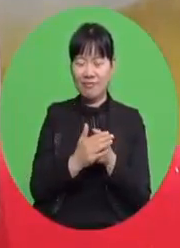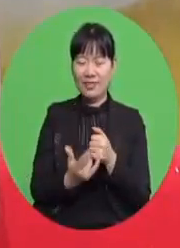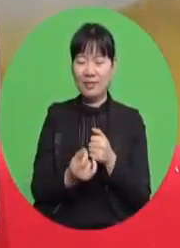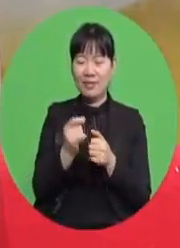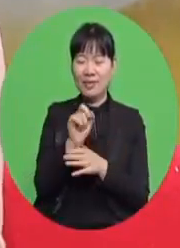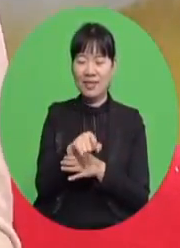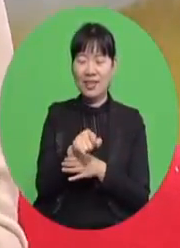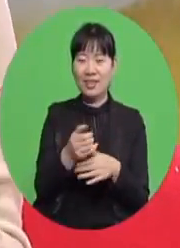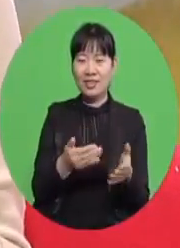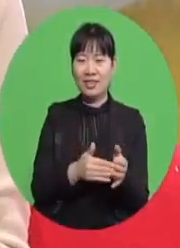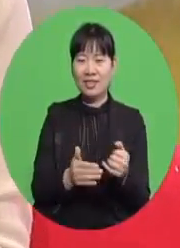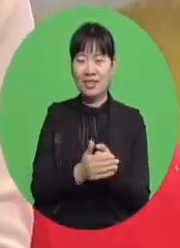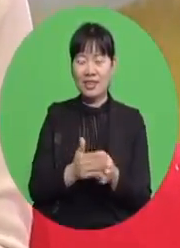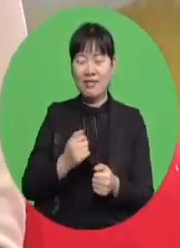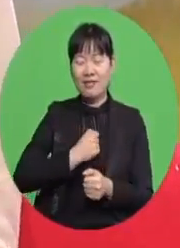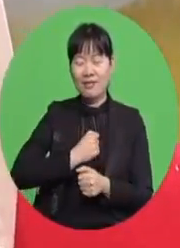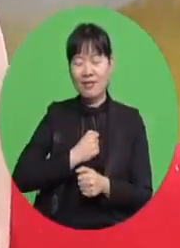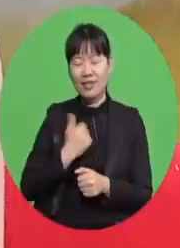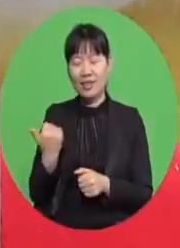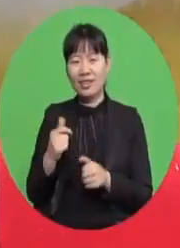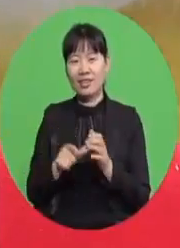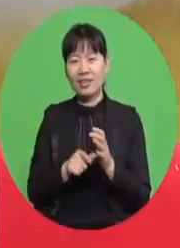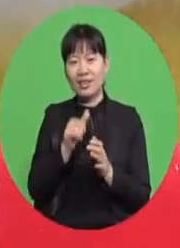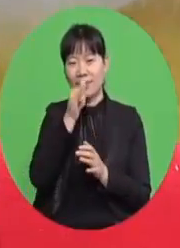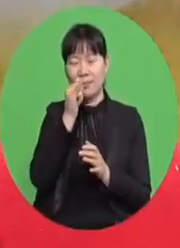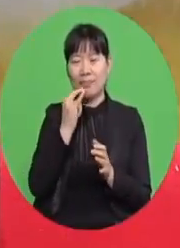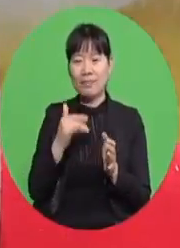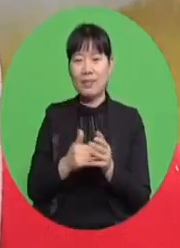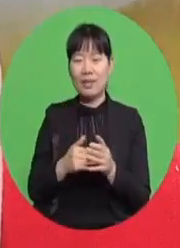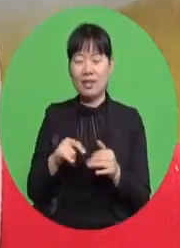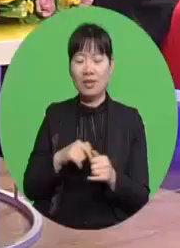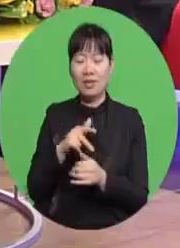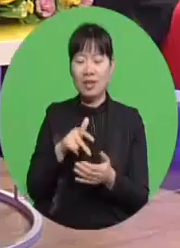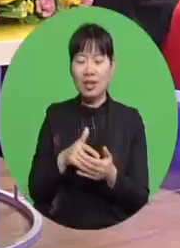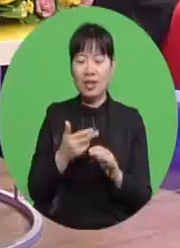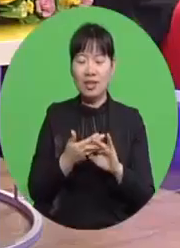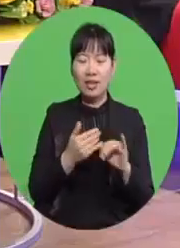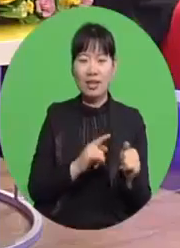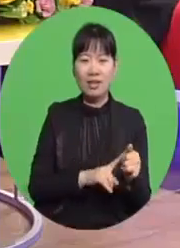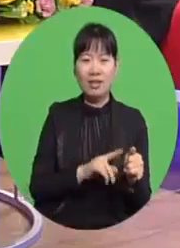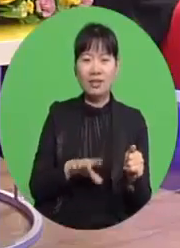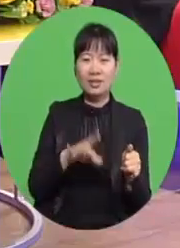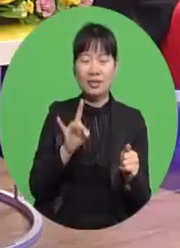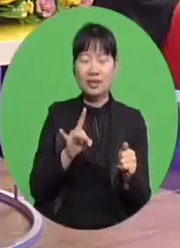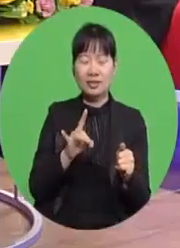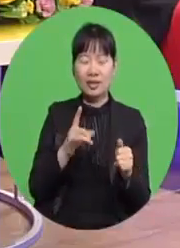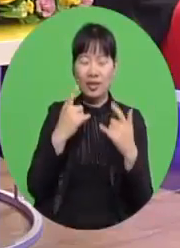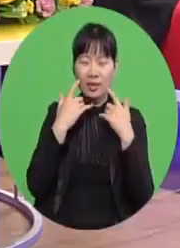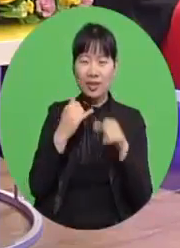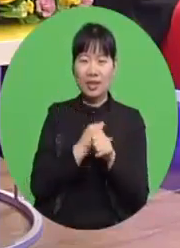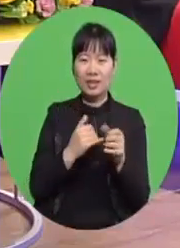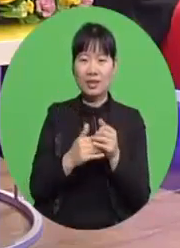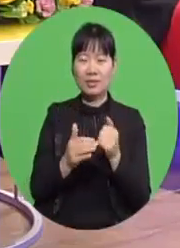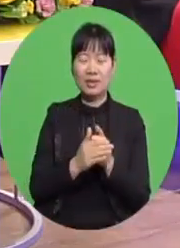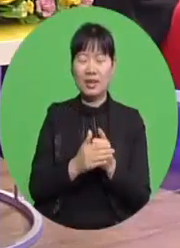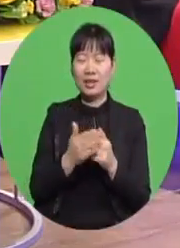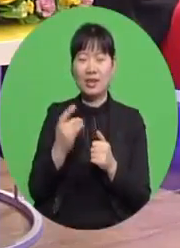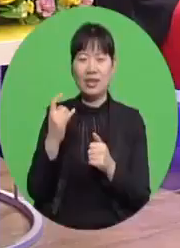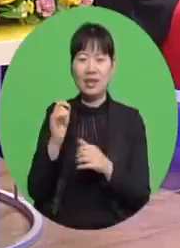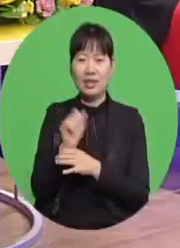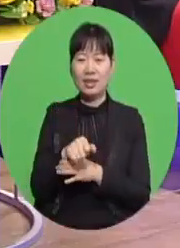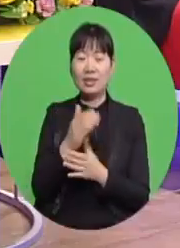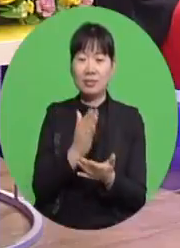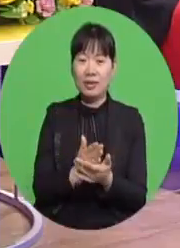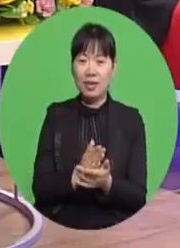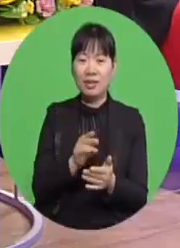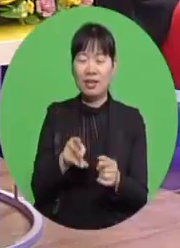그렇죠. 이렇게 얘기해서 정말 저 복장 터지게 만드시는 경우가 한번 있고 또 주변에서 딴 사람들은 초장에 잡아야 되니까 아예 들어주지 마라. 선생님, 두 가지